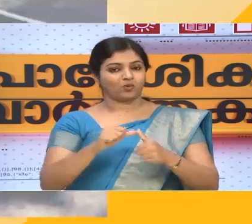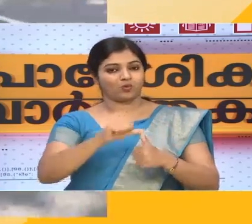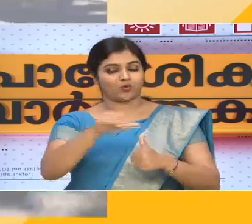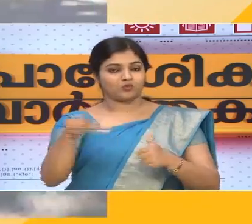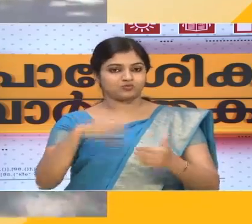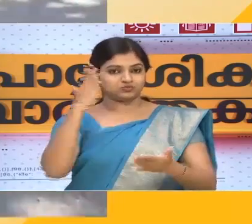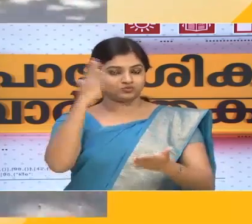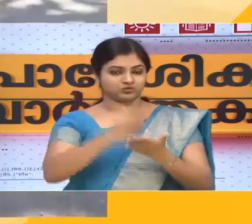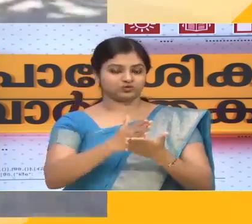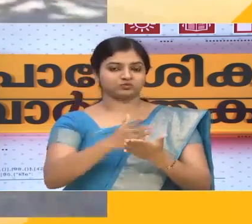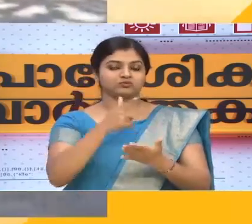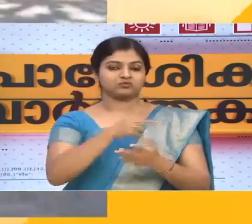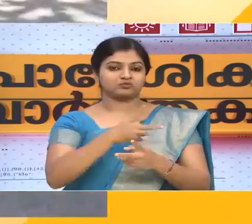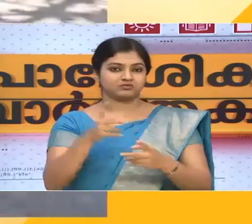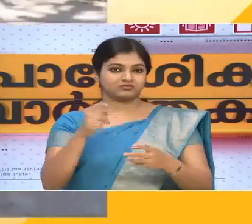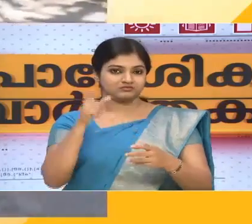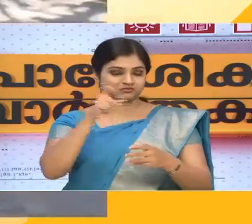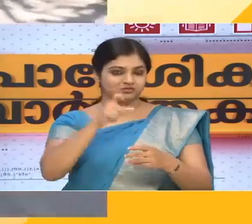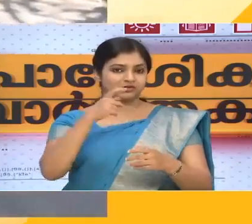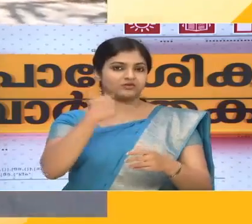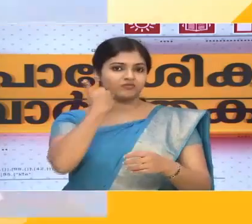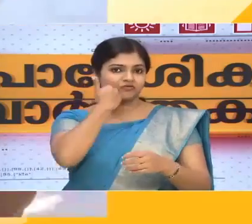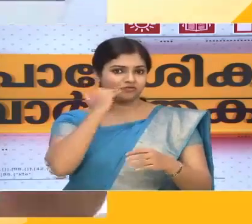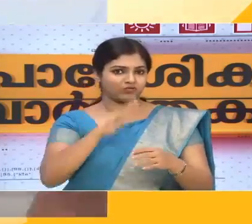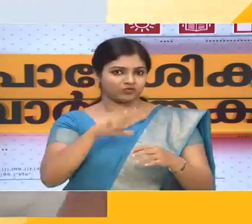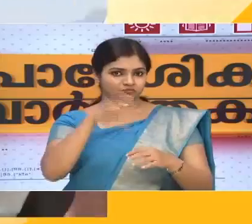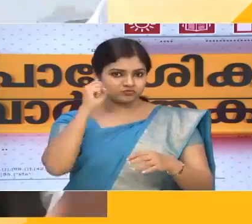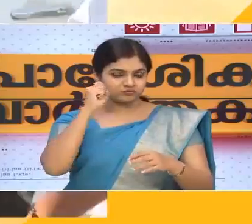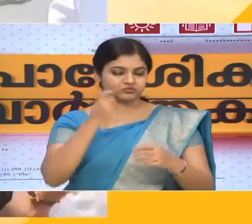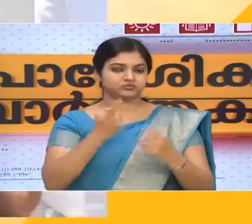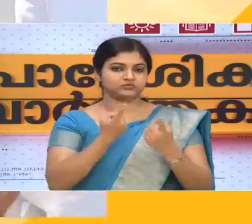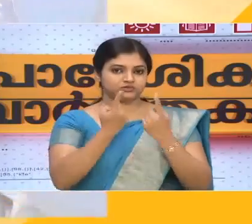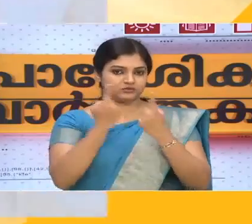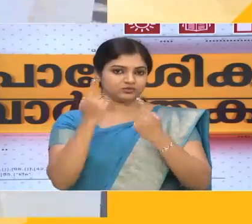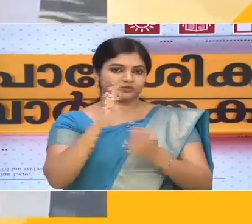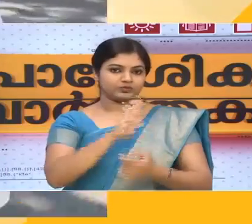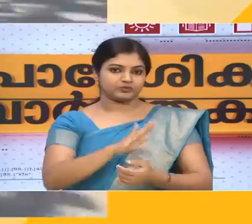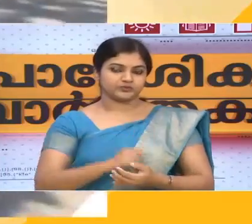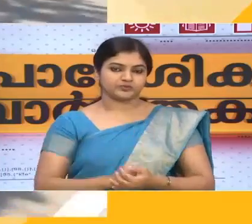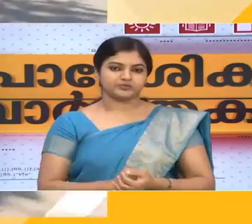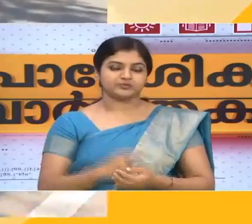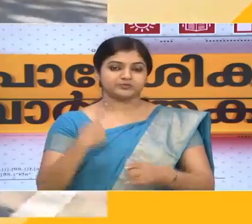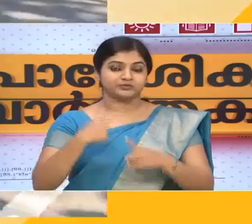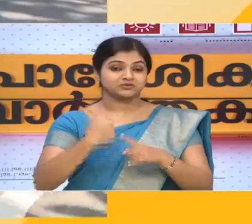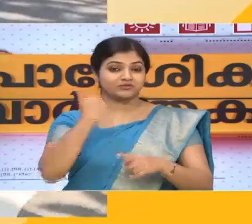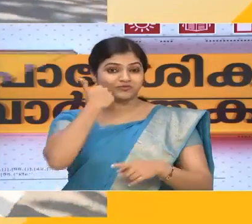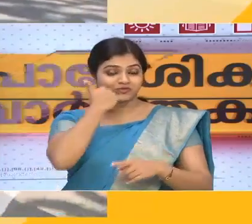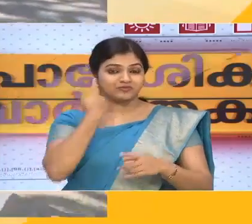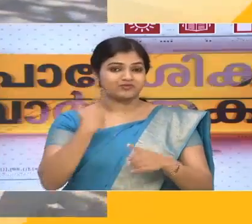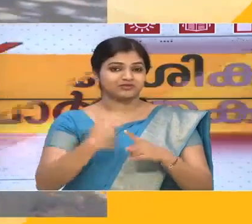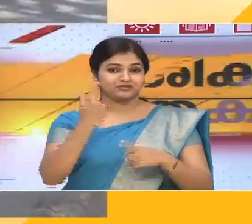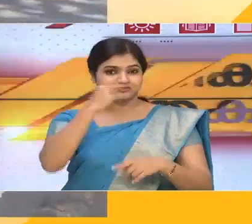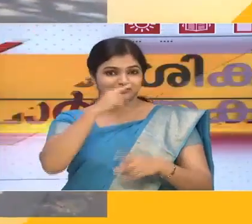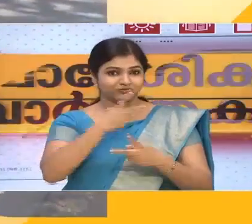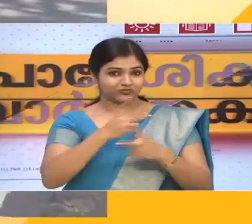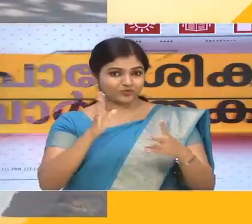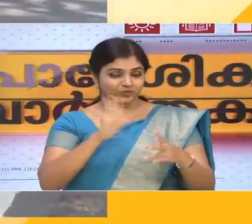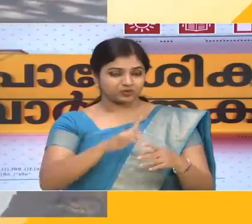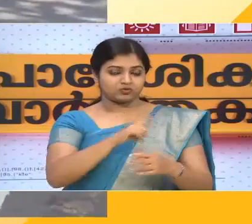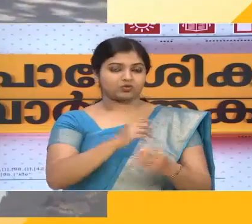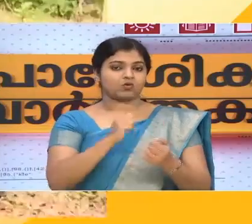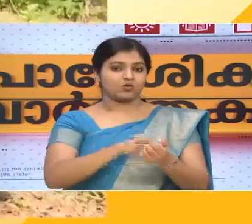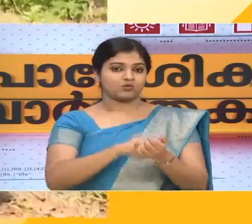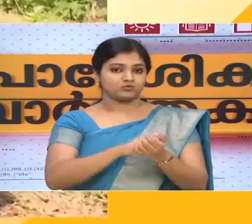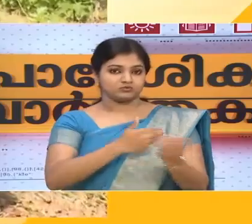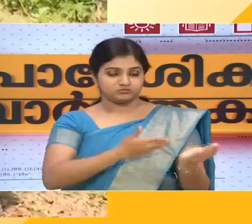നിർത്തി നോൺ കോൺടാക്ട് ഇൻഫ്രാറെഡ് തെർമോമീറ്റർ ഉപയോഗിച്ചാണ് യാത്രക്കാർക്ക് പനിയുണ്ടോയെന്ന് പരിശോധിക്കുന്നത്. പനിയോ മറ്റ് ലക്ഷണങ്ങളോ ഉള്ളവർ ഏറ്റവും അടുത്ത